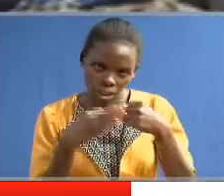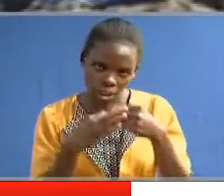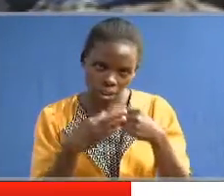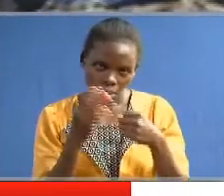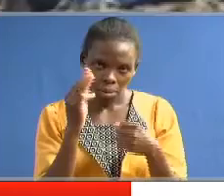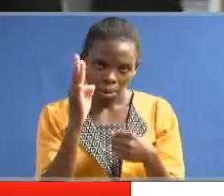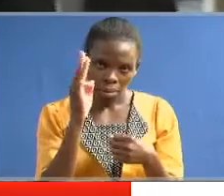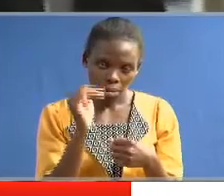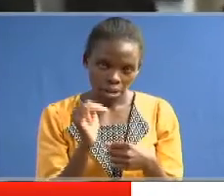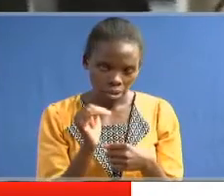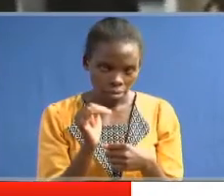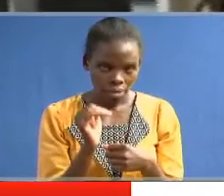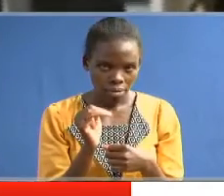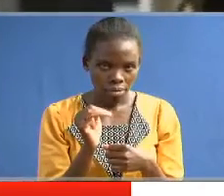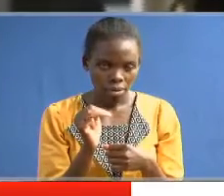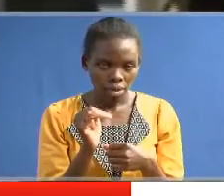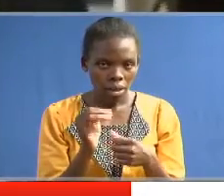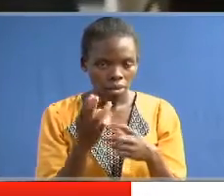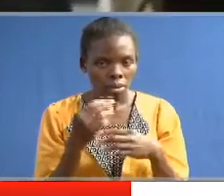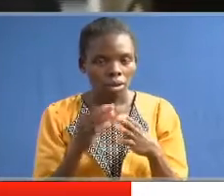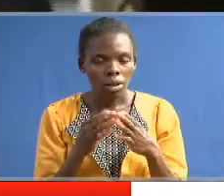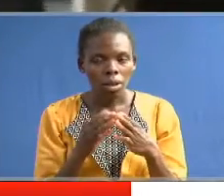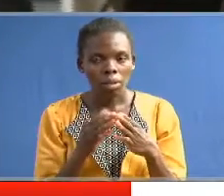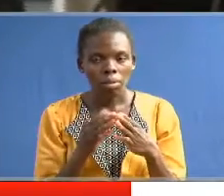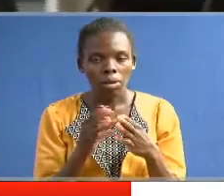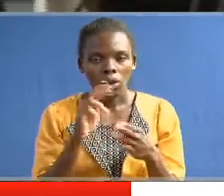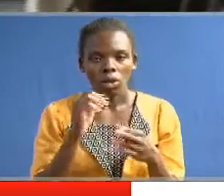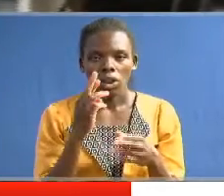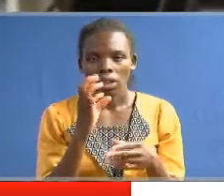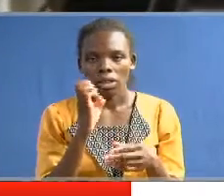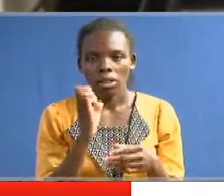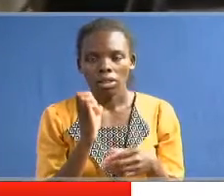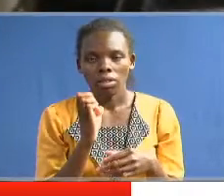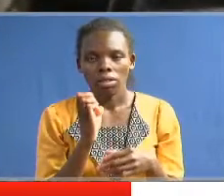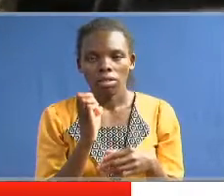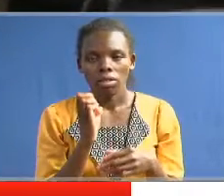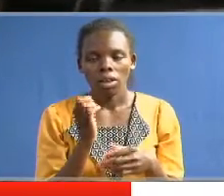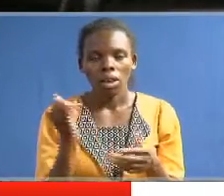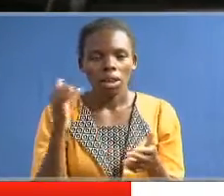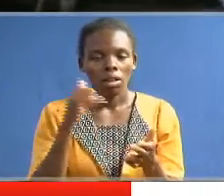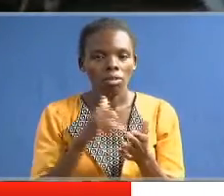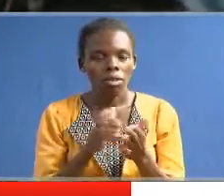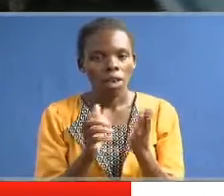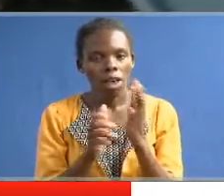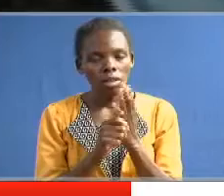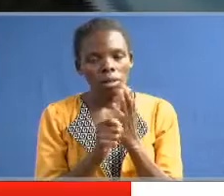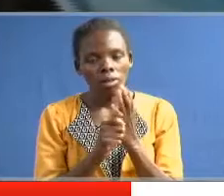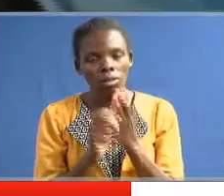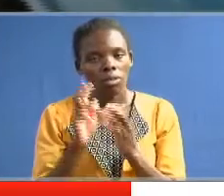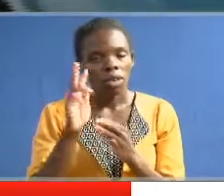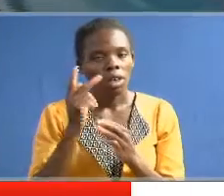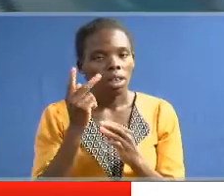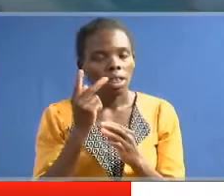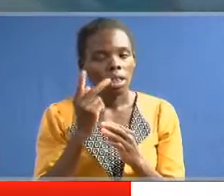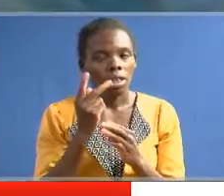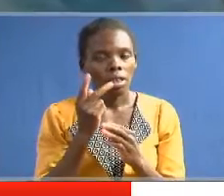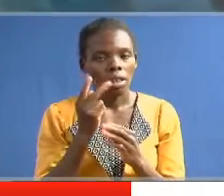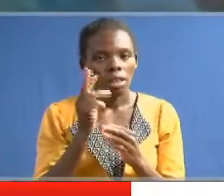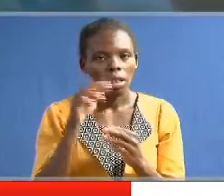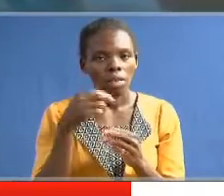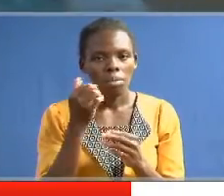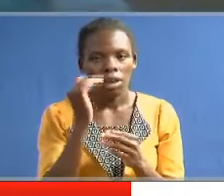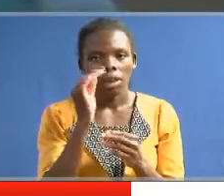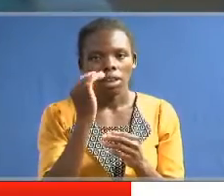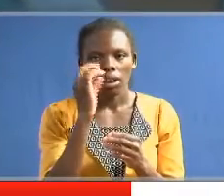Likoni Channel. The retrieval operation is being led by Colonel Lawrence Giduma and involves experts from the Kenya Ports Authority, Kenya Marine